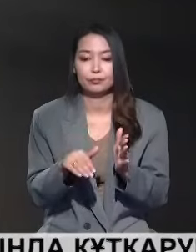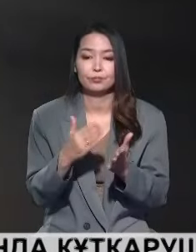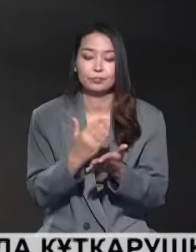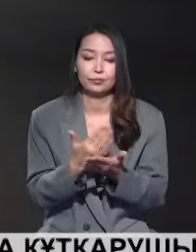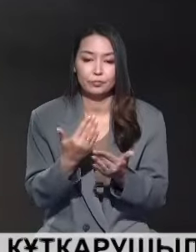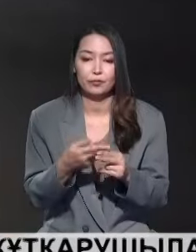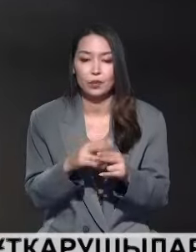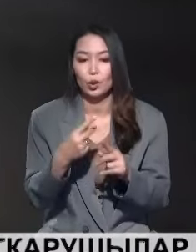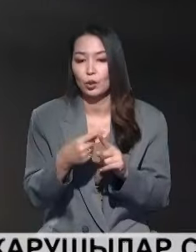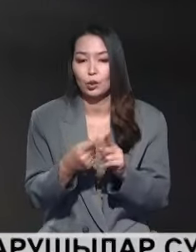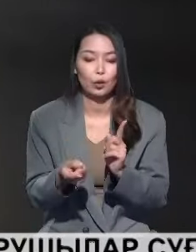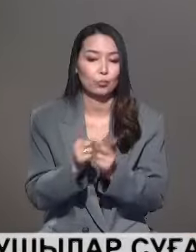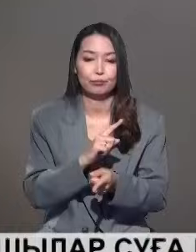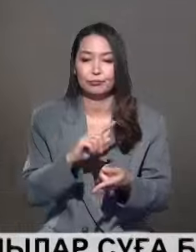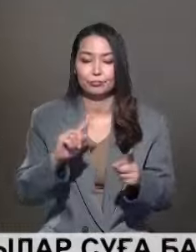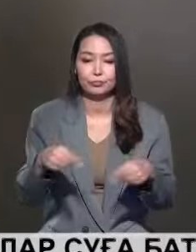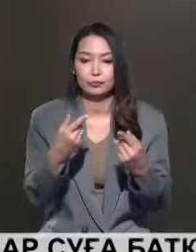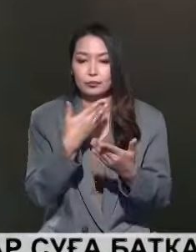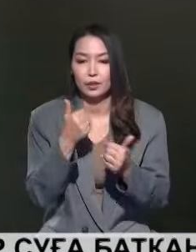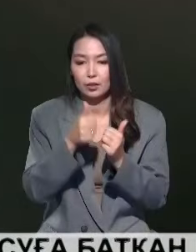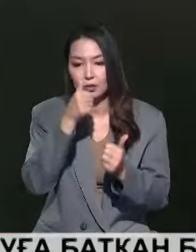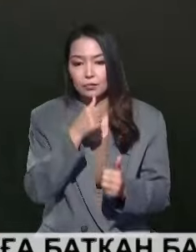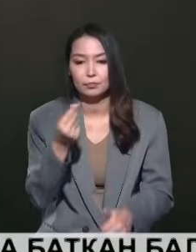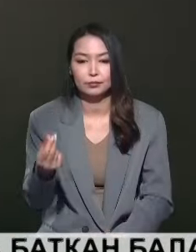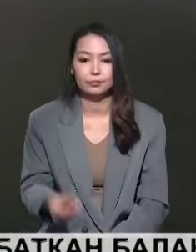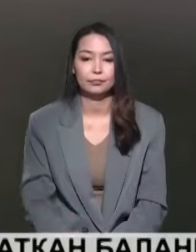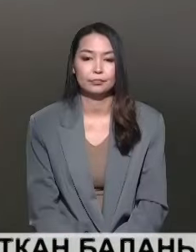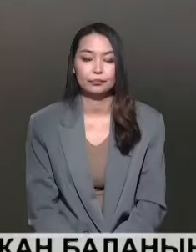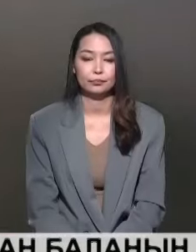оң өзгеріс нәтиже көрмедік дейді.